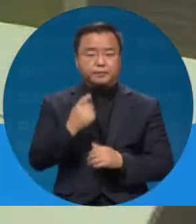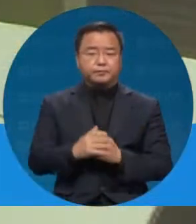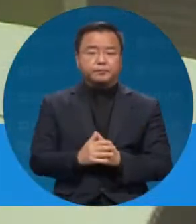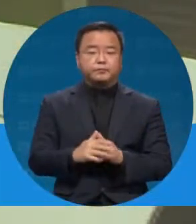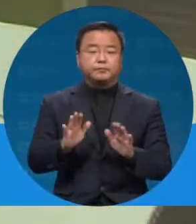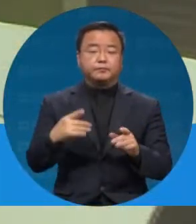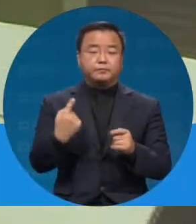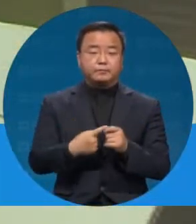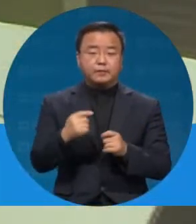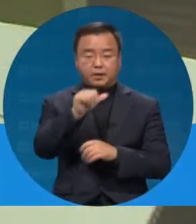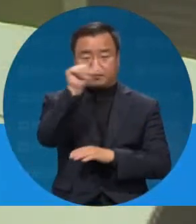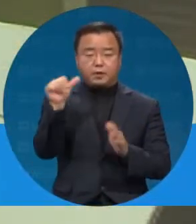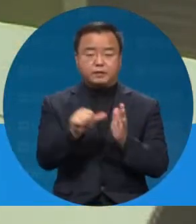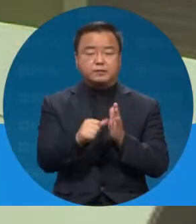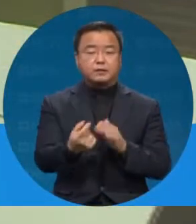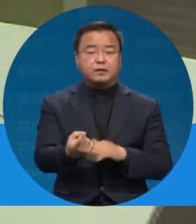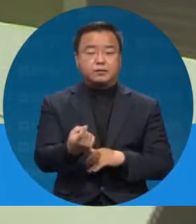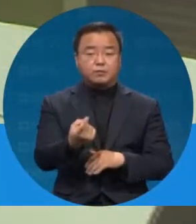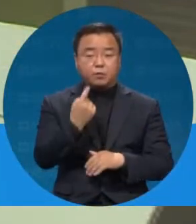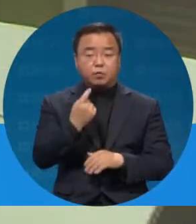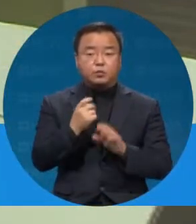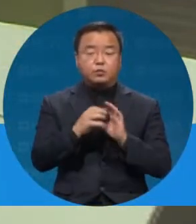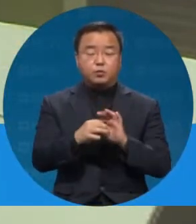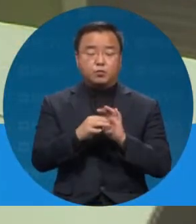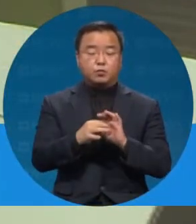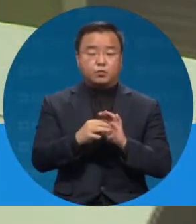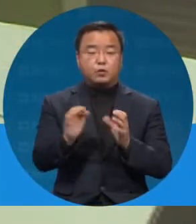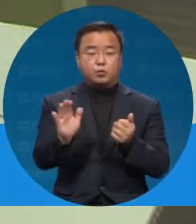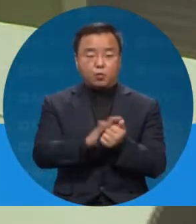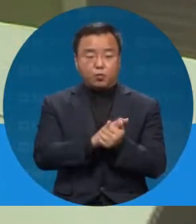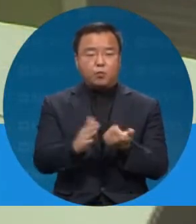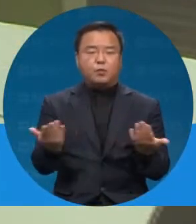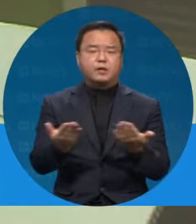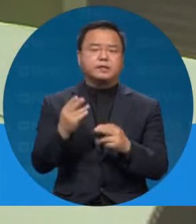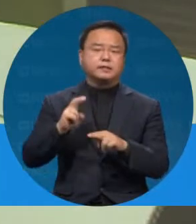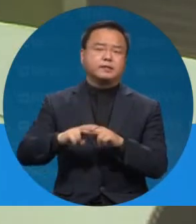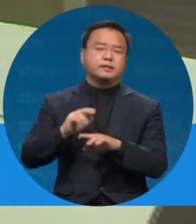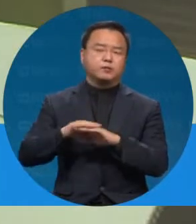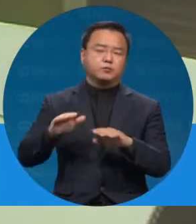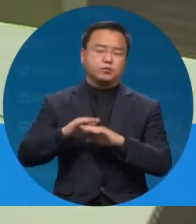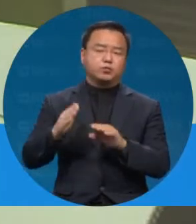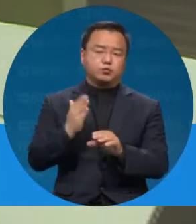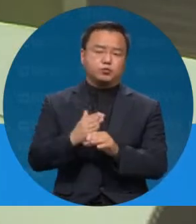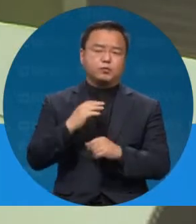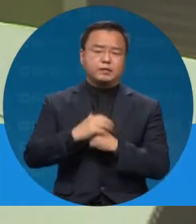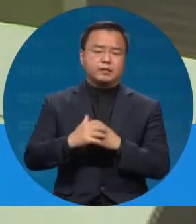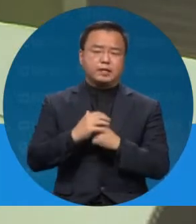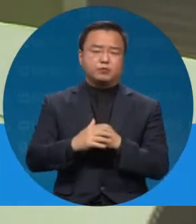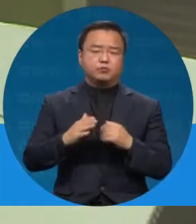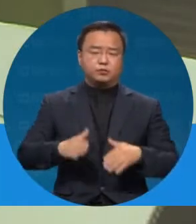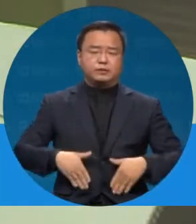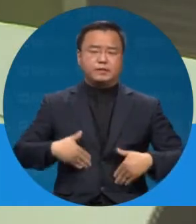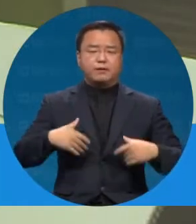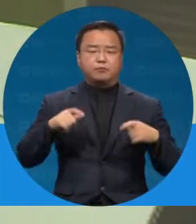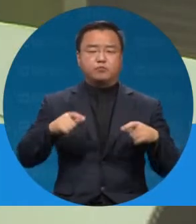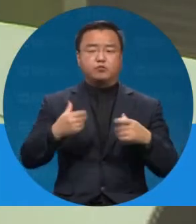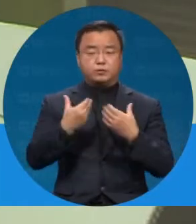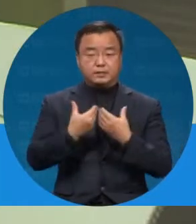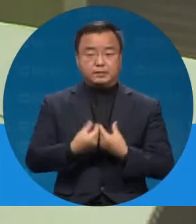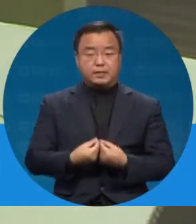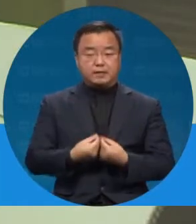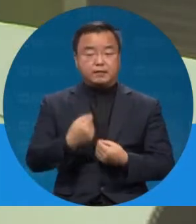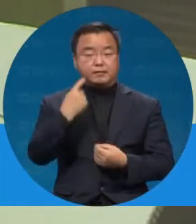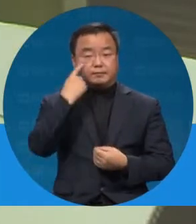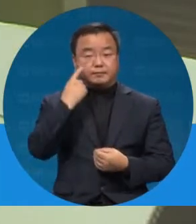평생교육을 통해 돌봄과 일자리 문제 해법을 찾아 가고 있는 대구광역시 남구 의 사례를 바꿔 주